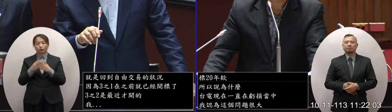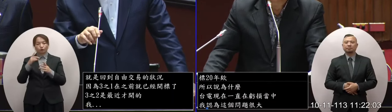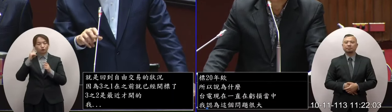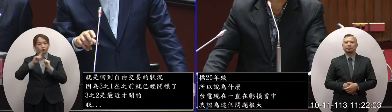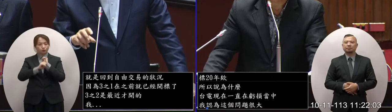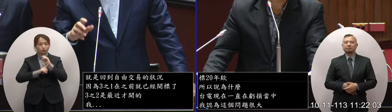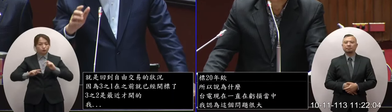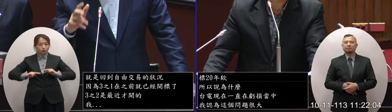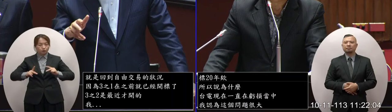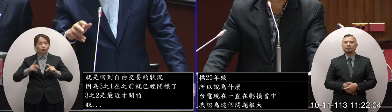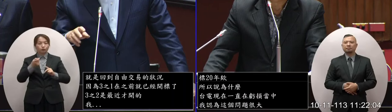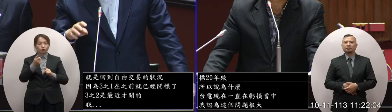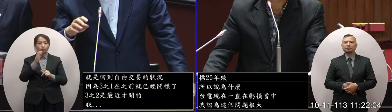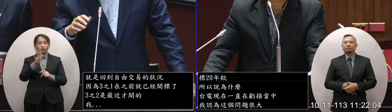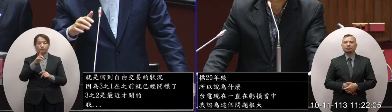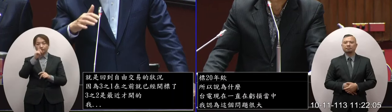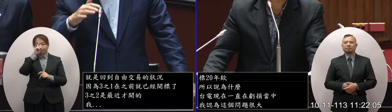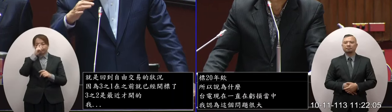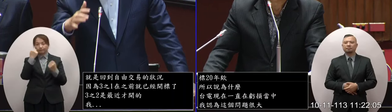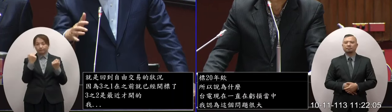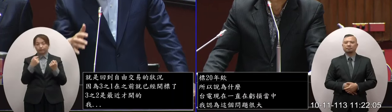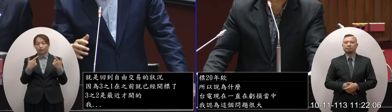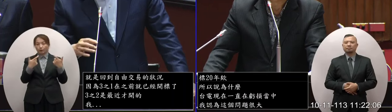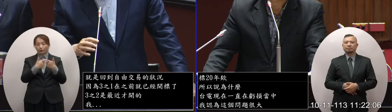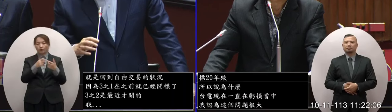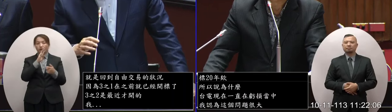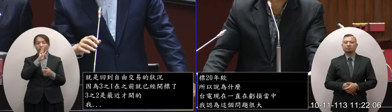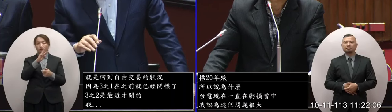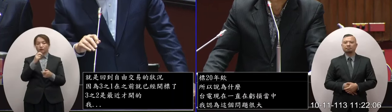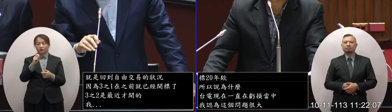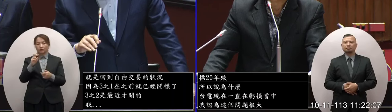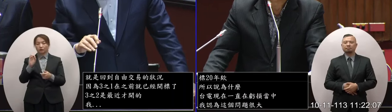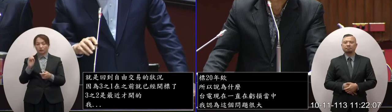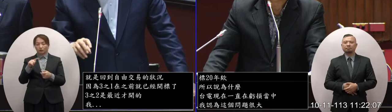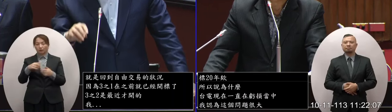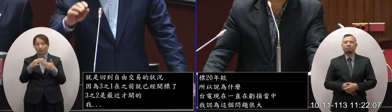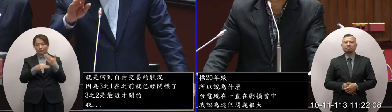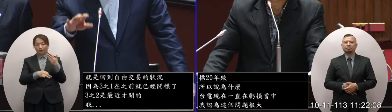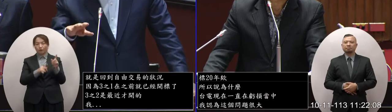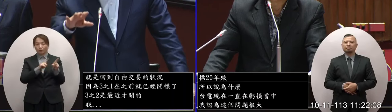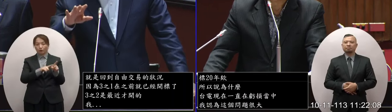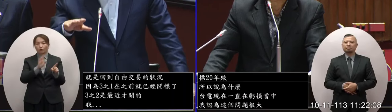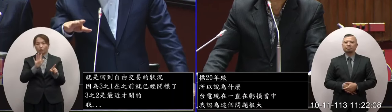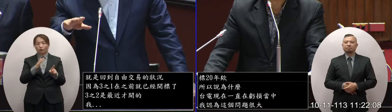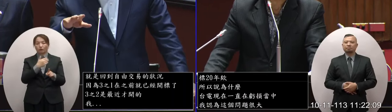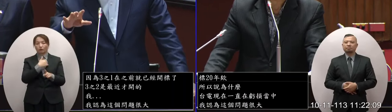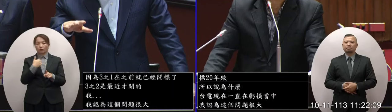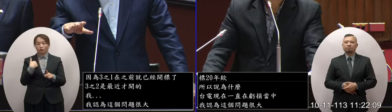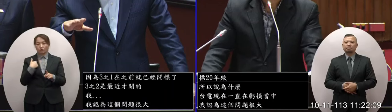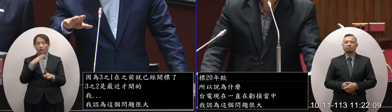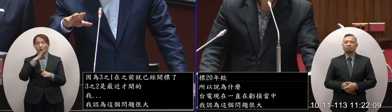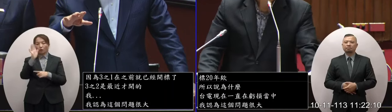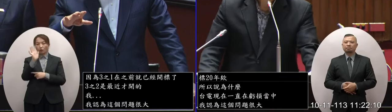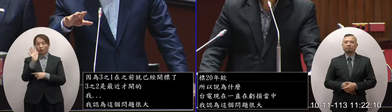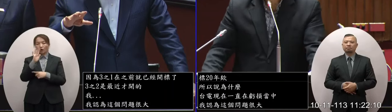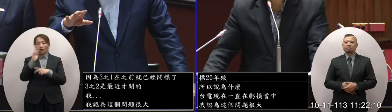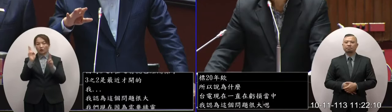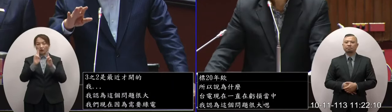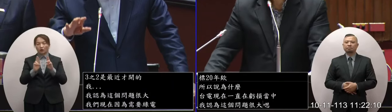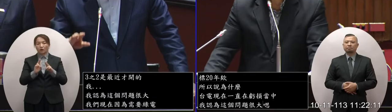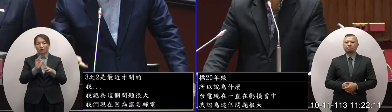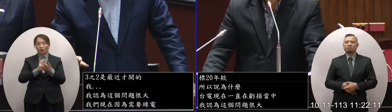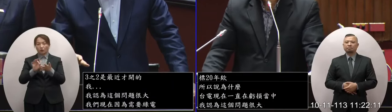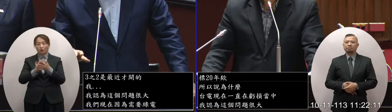了一些方法，我希望在这个符合 WTO 的架构之下，然后能够让这个风电的成本